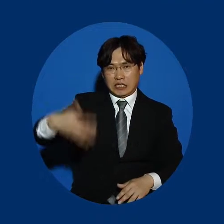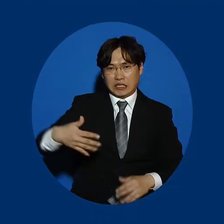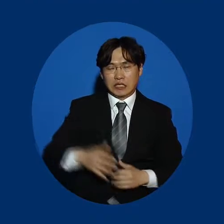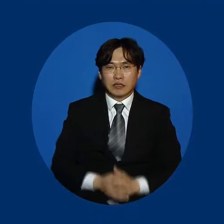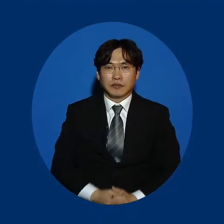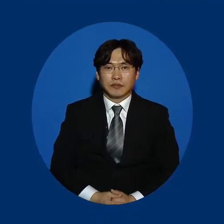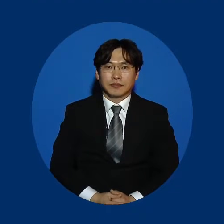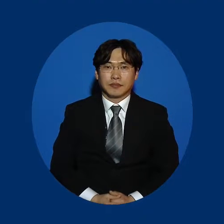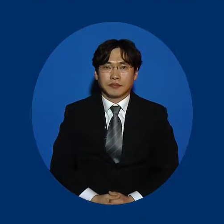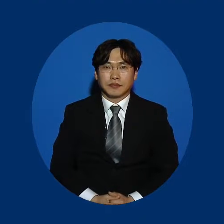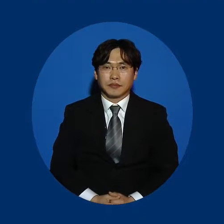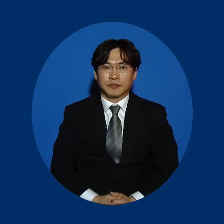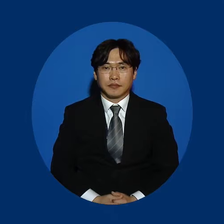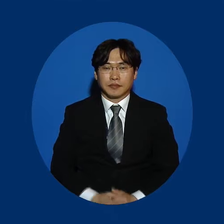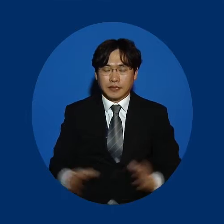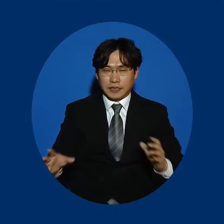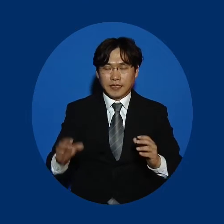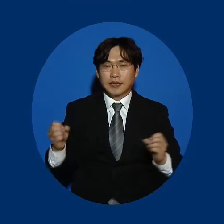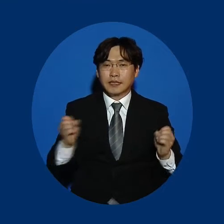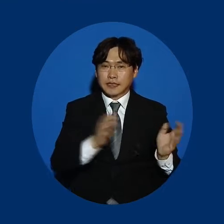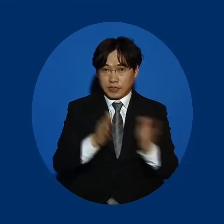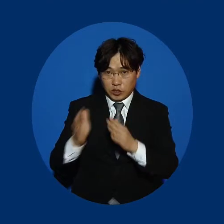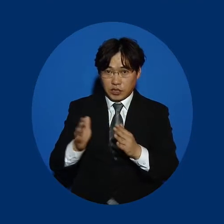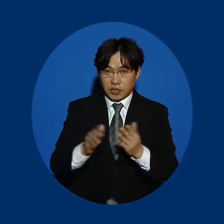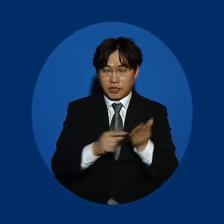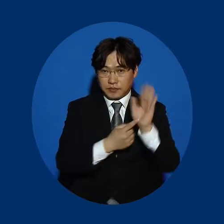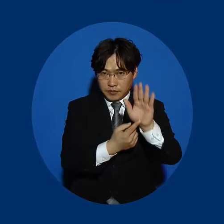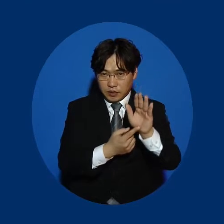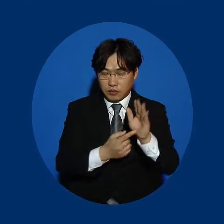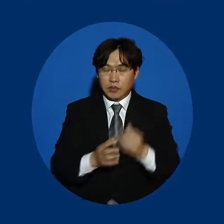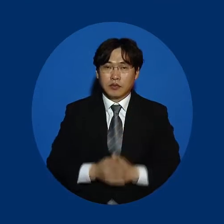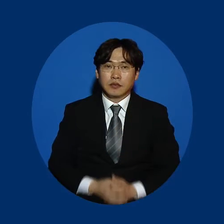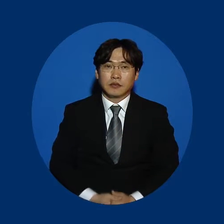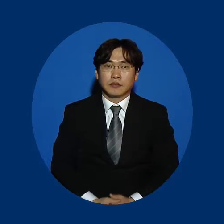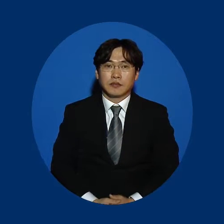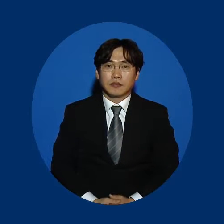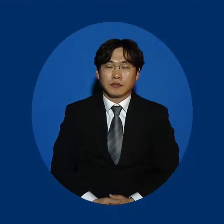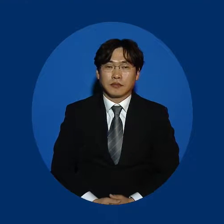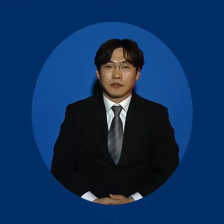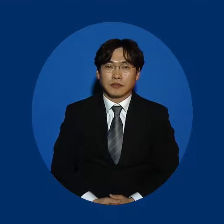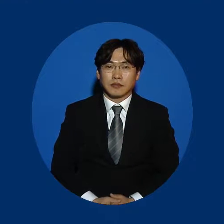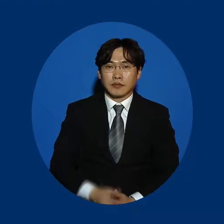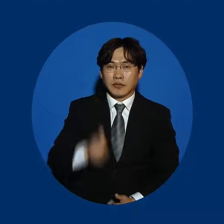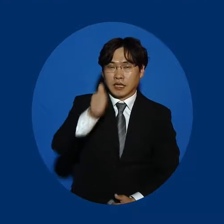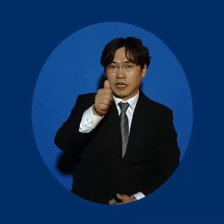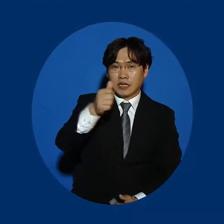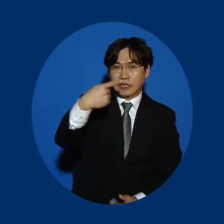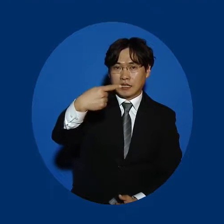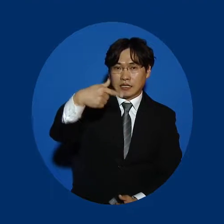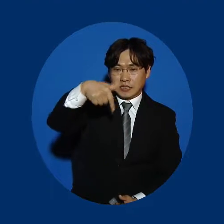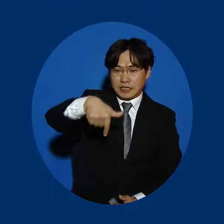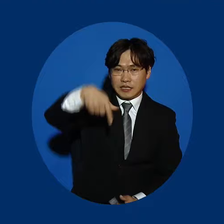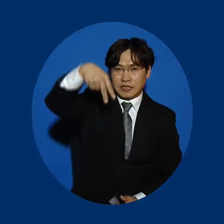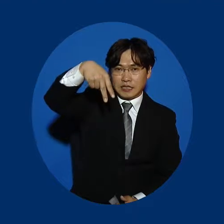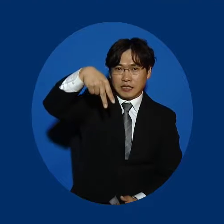자, 정리를 하겠습니다. 시간이 되세요. 그 흑삽이 지금 그림이 하나 있는데